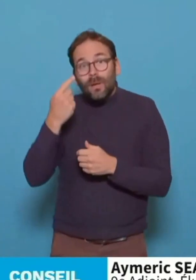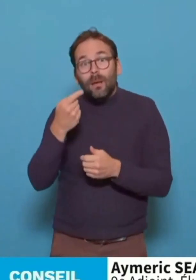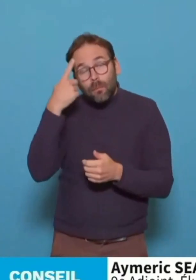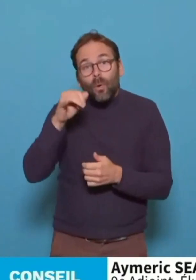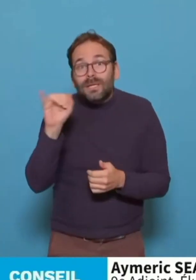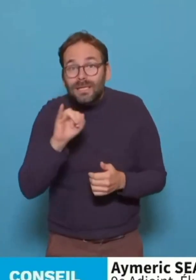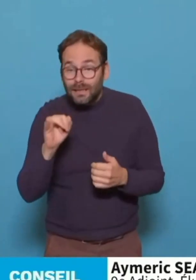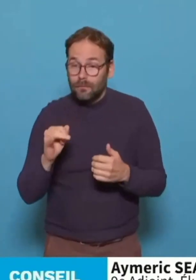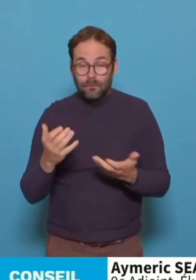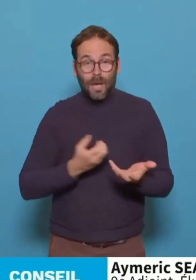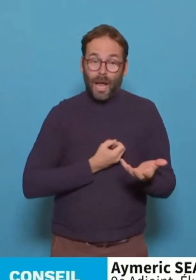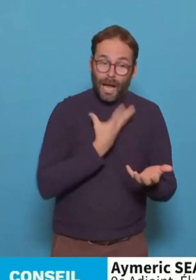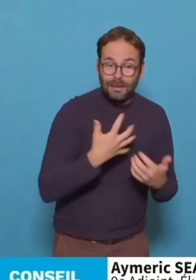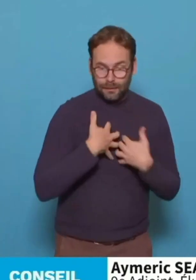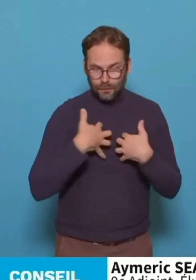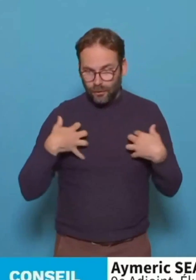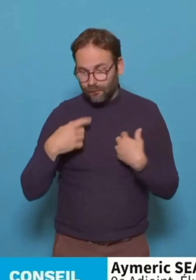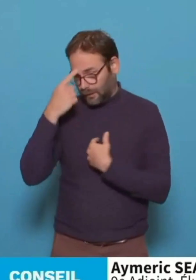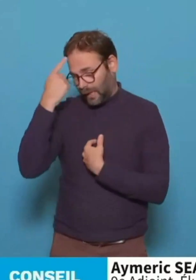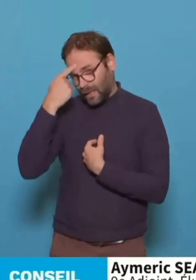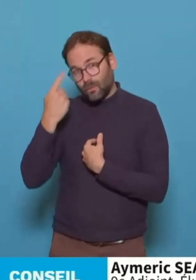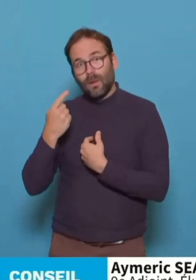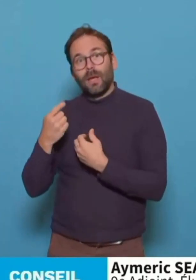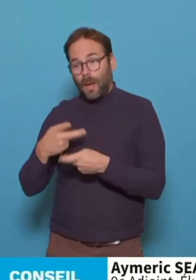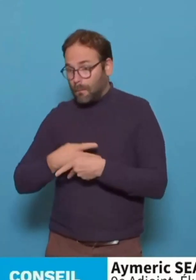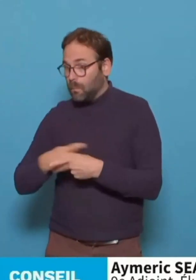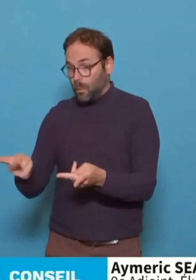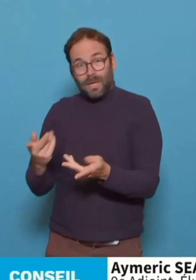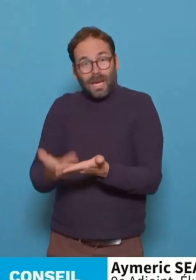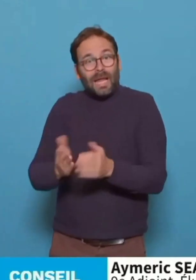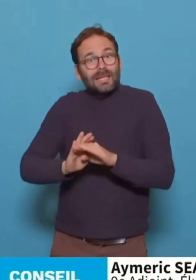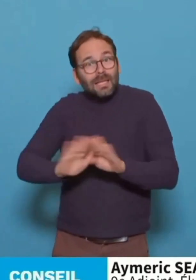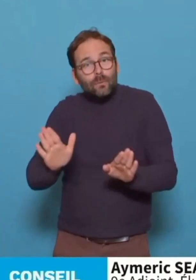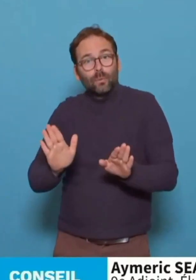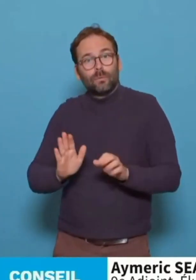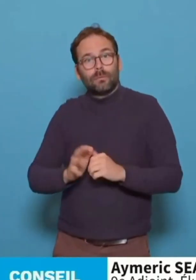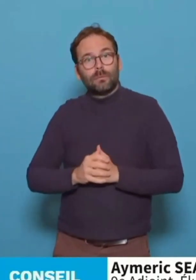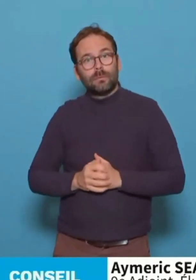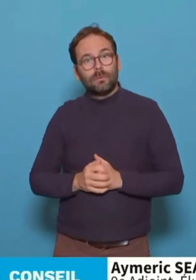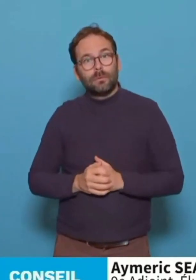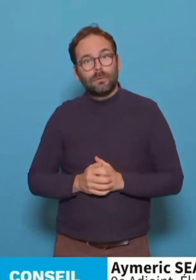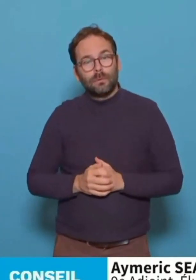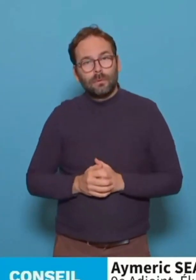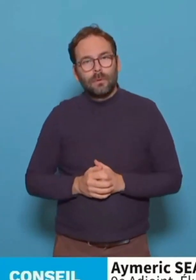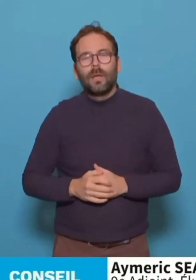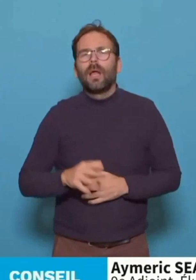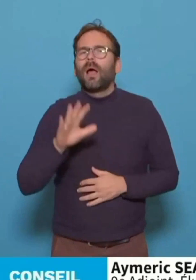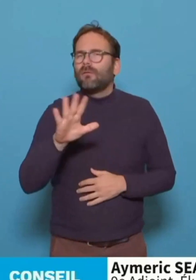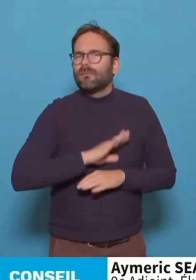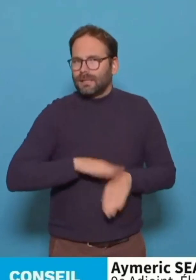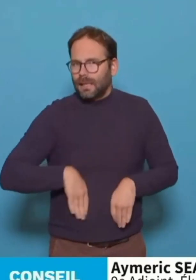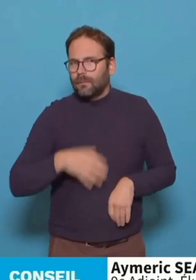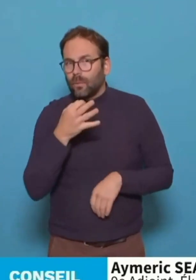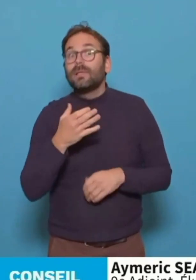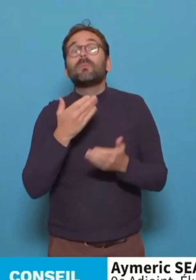aux scientifiques, aux intellectuels et au public qui se retrouve dans leurs propositions. Enfin, un dernier mot. Donc c'est ça que j'appelle